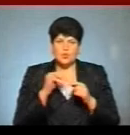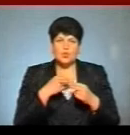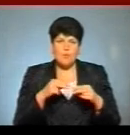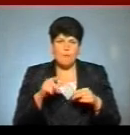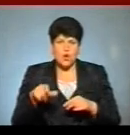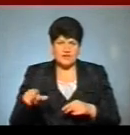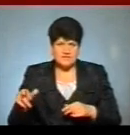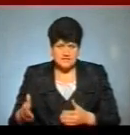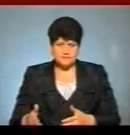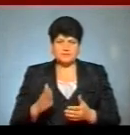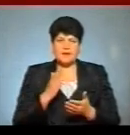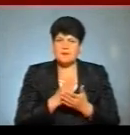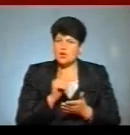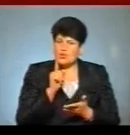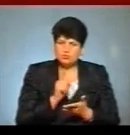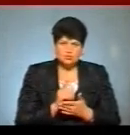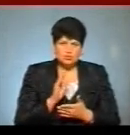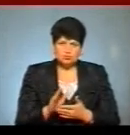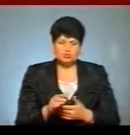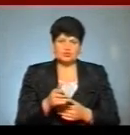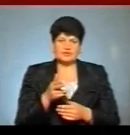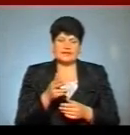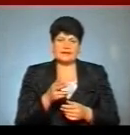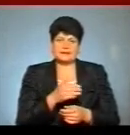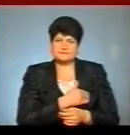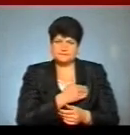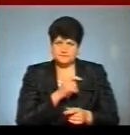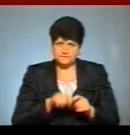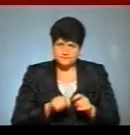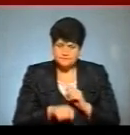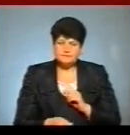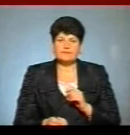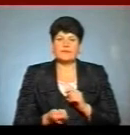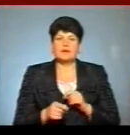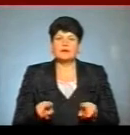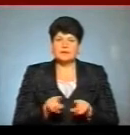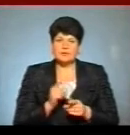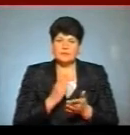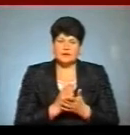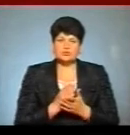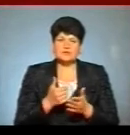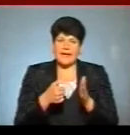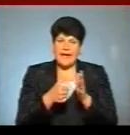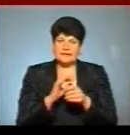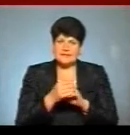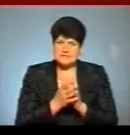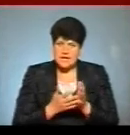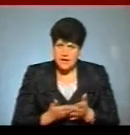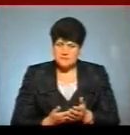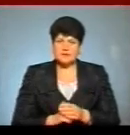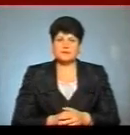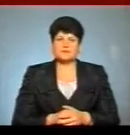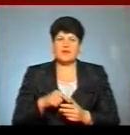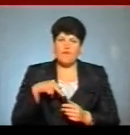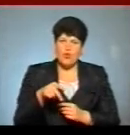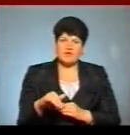продавців. Має обов'язково бути температурний скринінг, має бути антисептик практично при вході